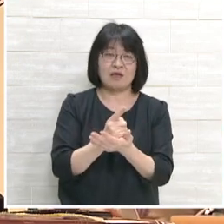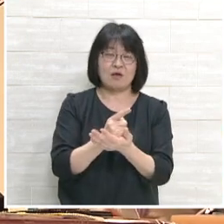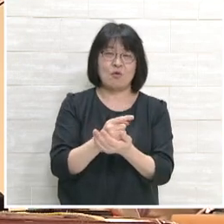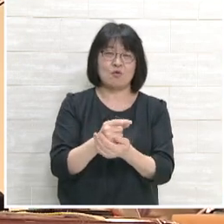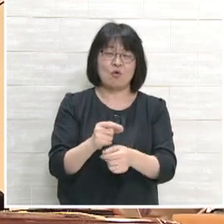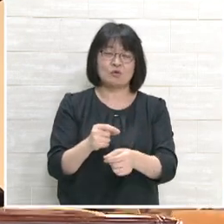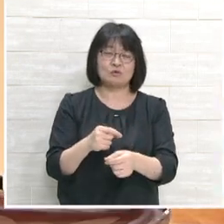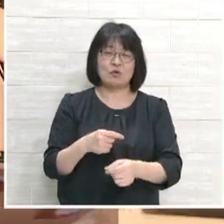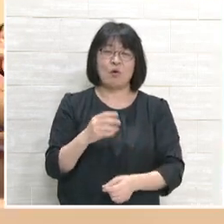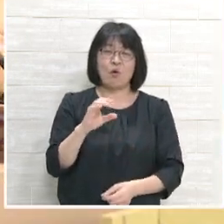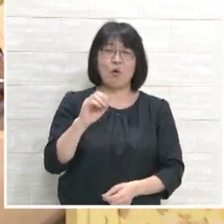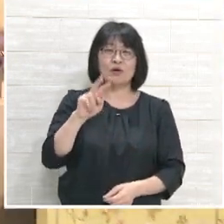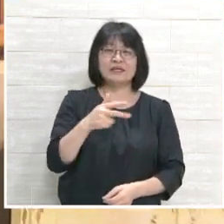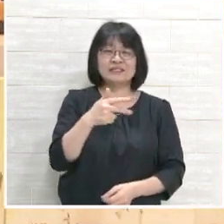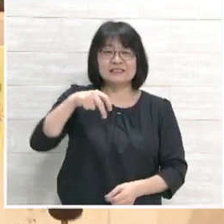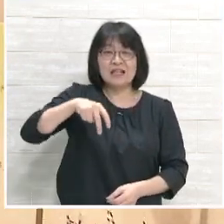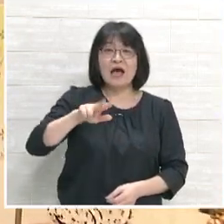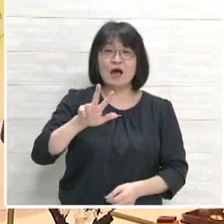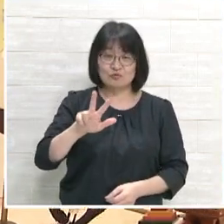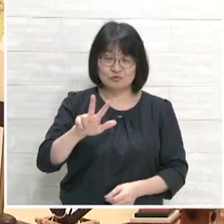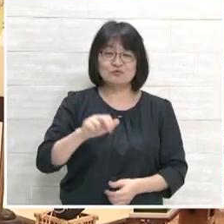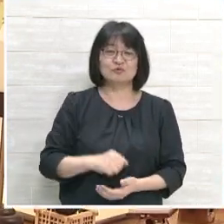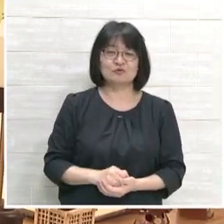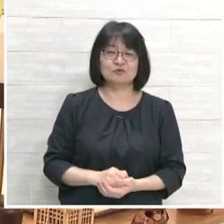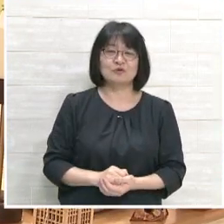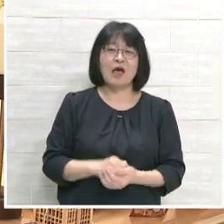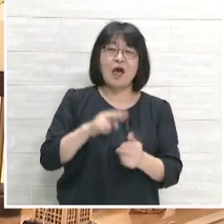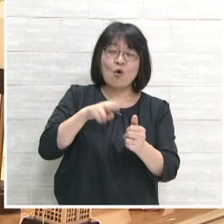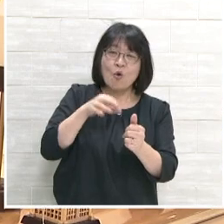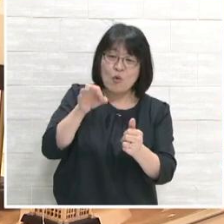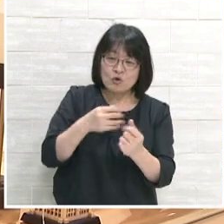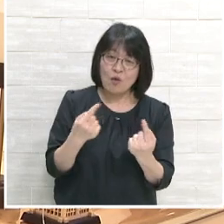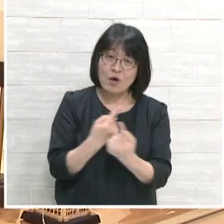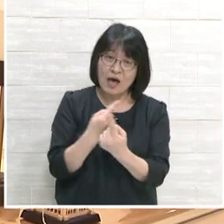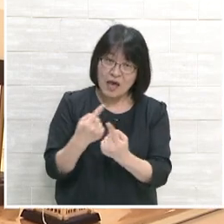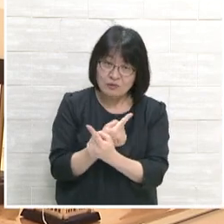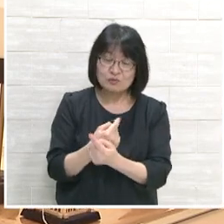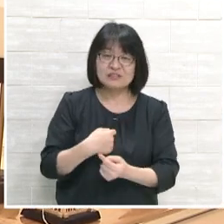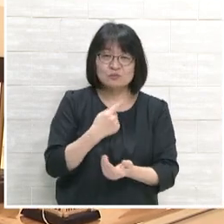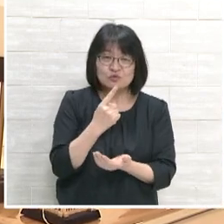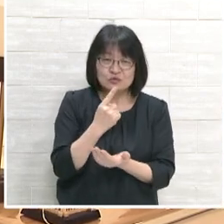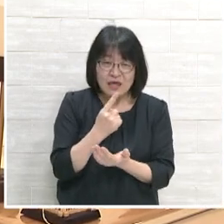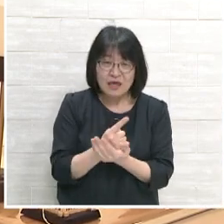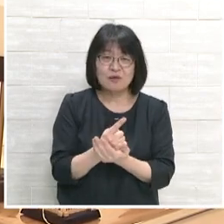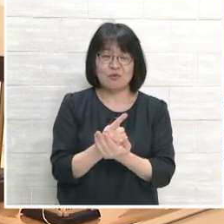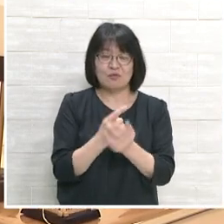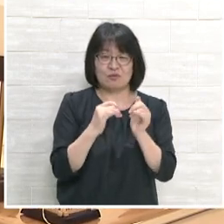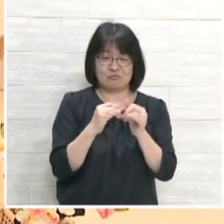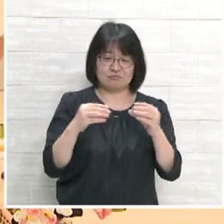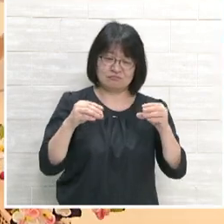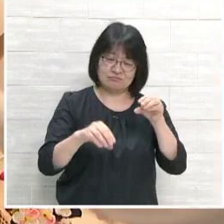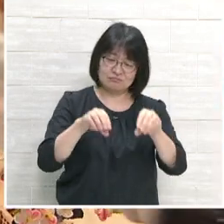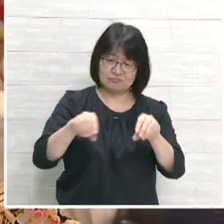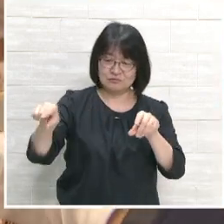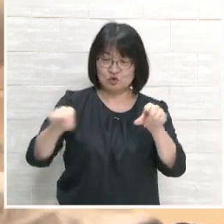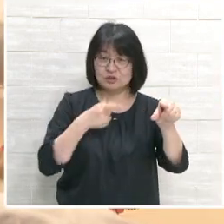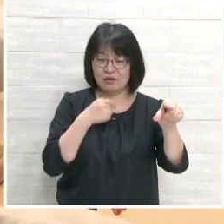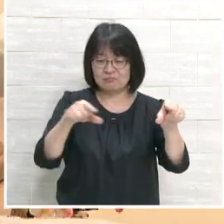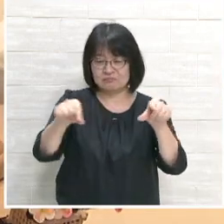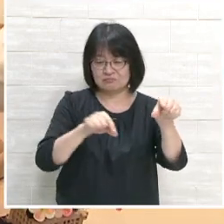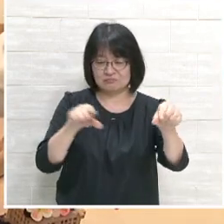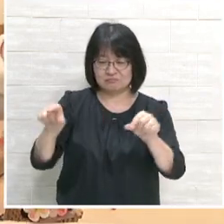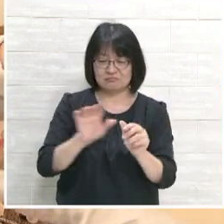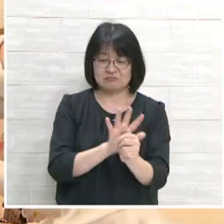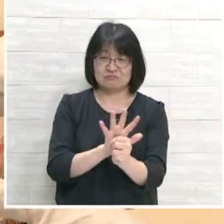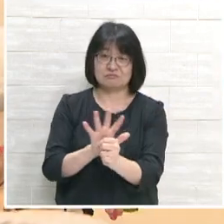ひな人形や屏風、小物を入れ替えて自分だけのひな飾りにすることが人気です。